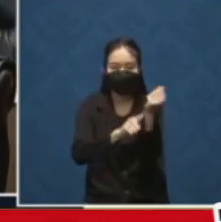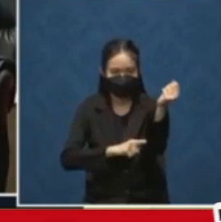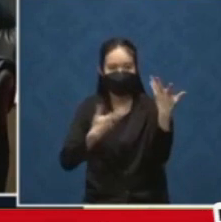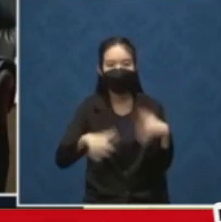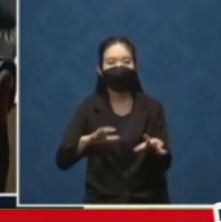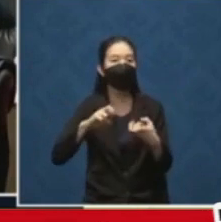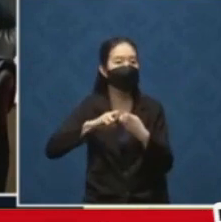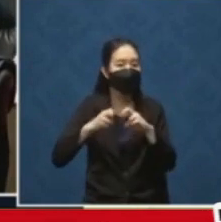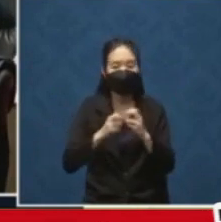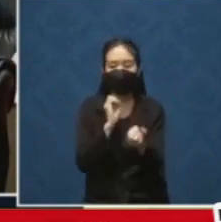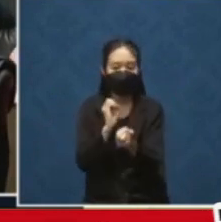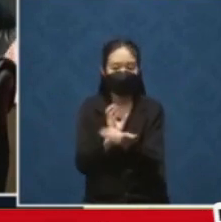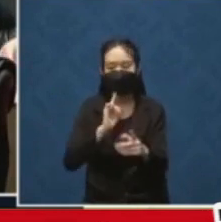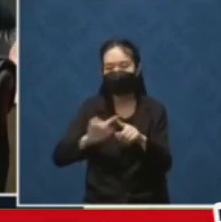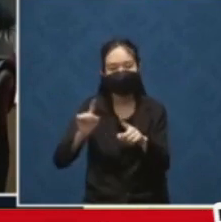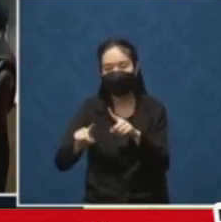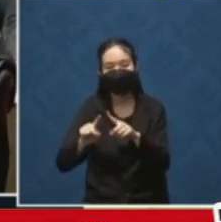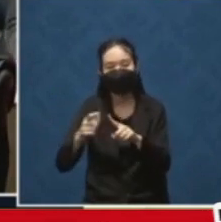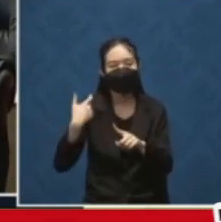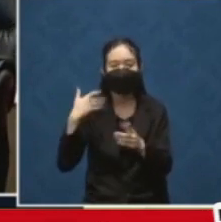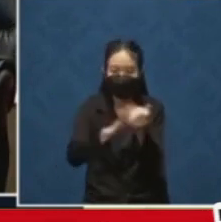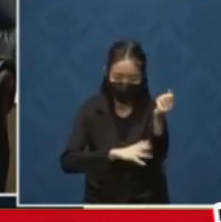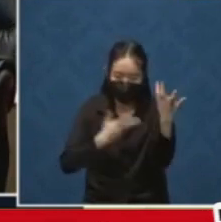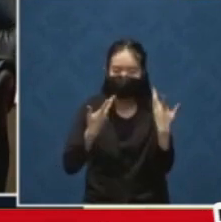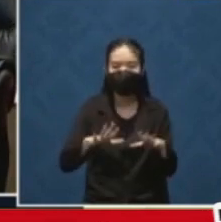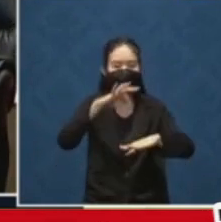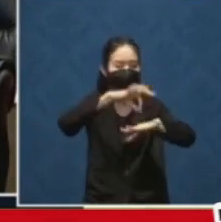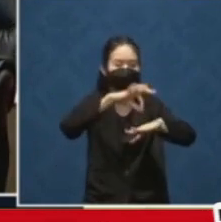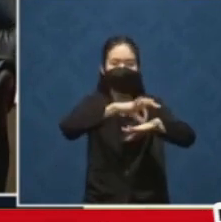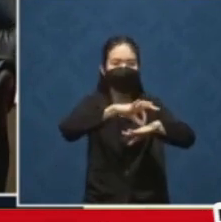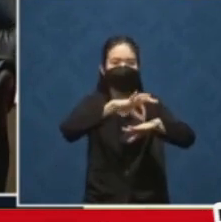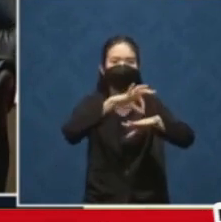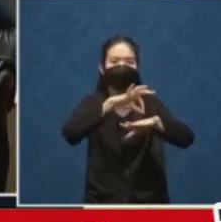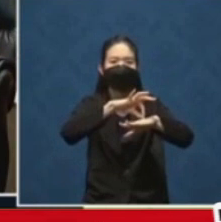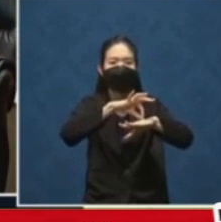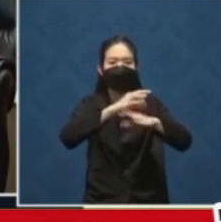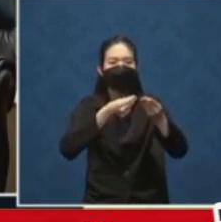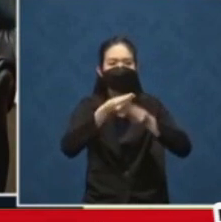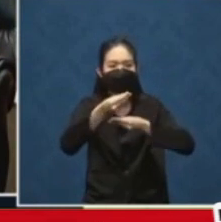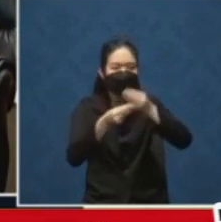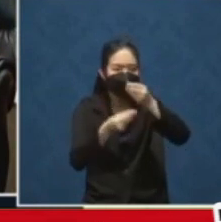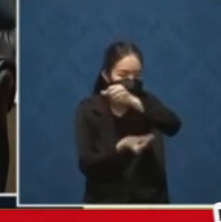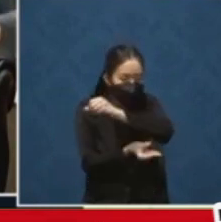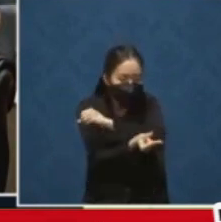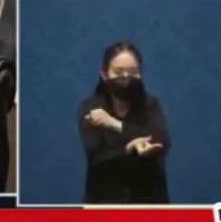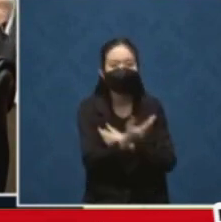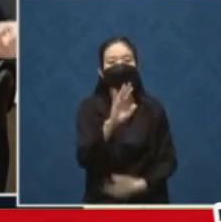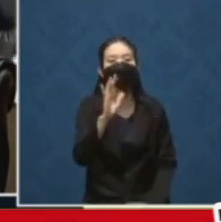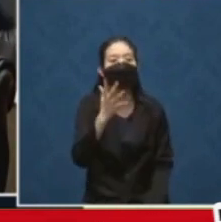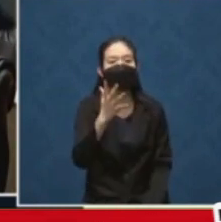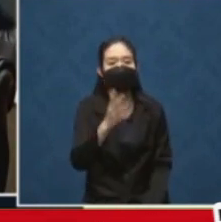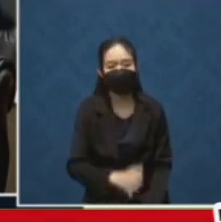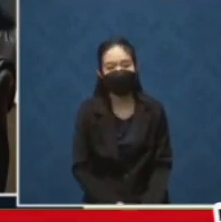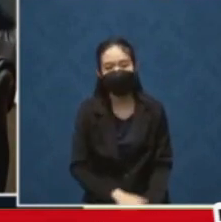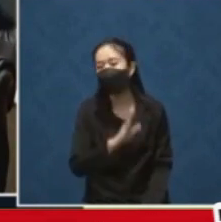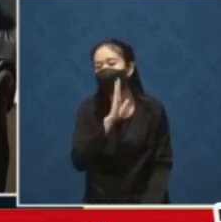ี้ก็เป็เสีงหรอเสียงเราอ่างแต่เล่มาทีลายมันจริทุกที่เพราเขาบอกว่าไม่มการซ้ใครตำแงไม่จรงอครั